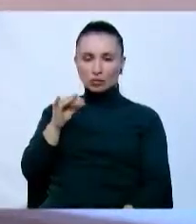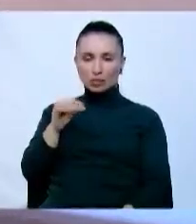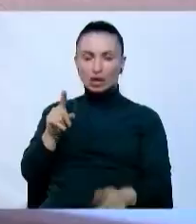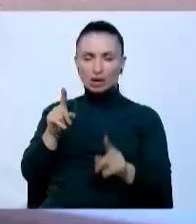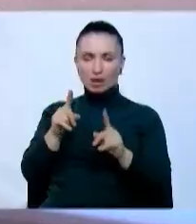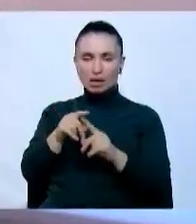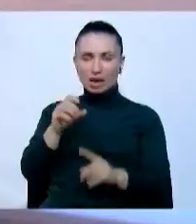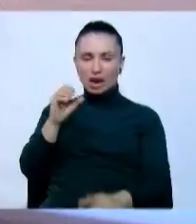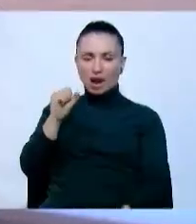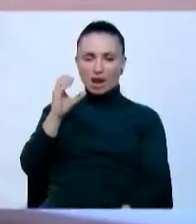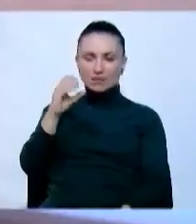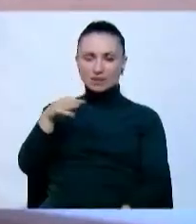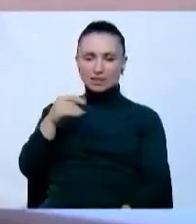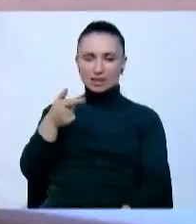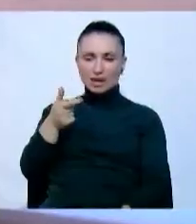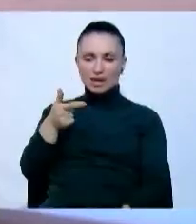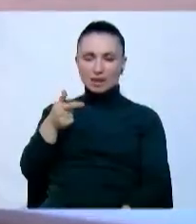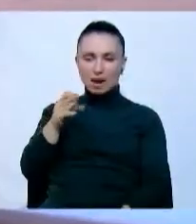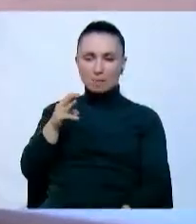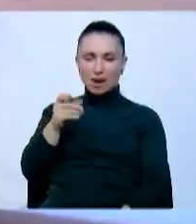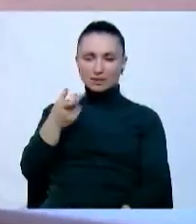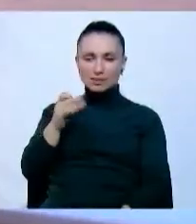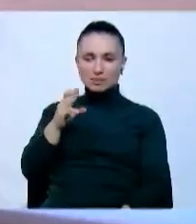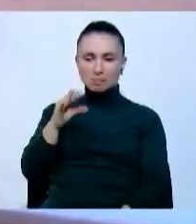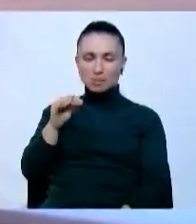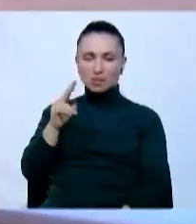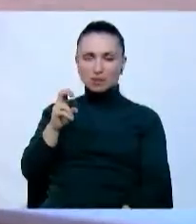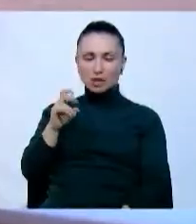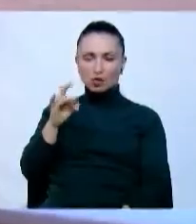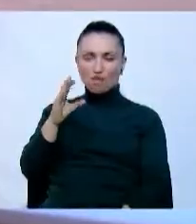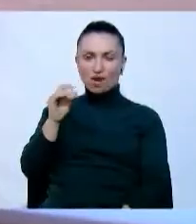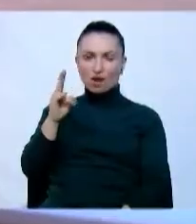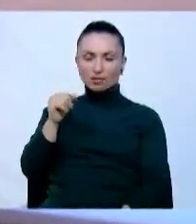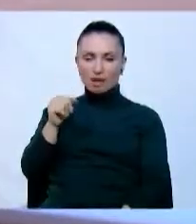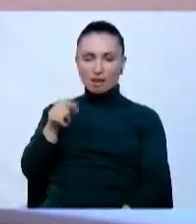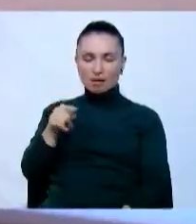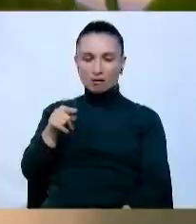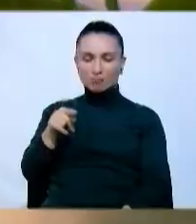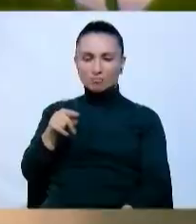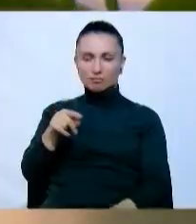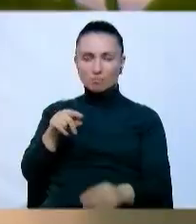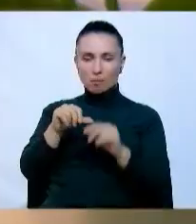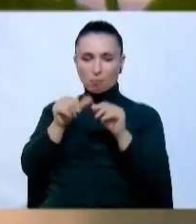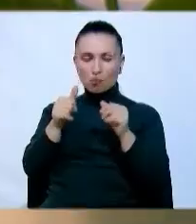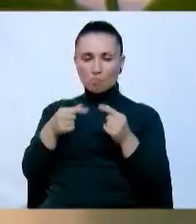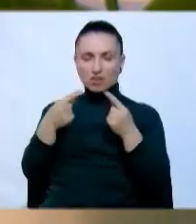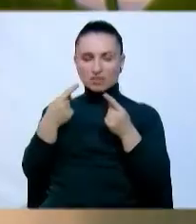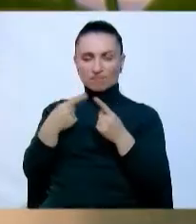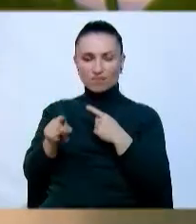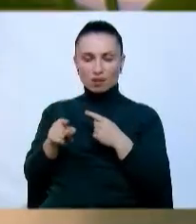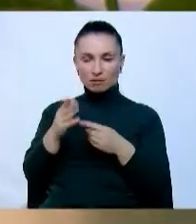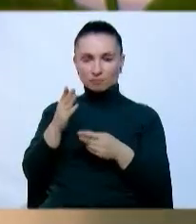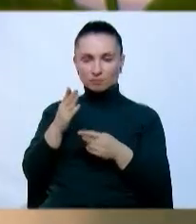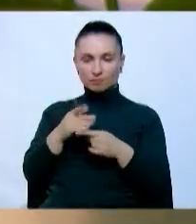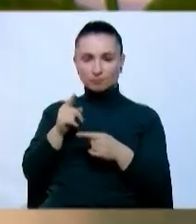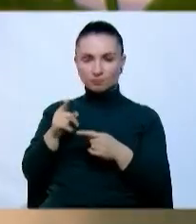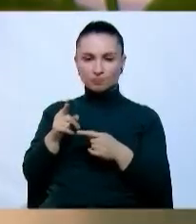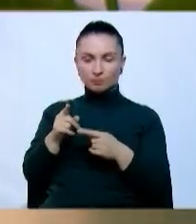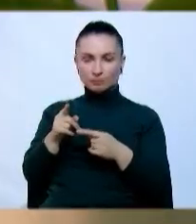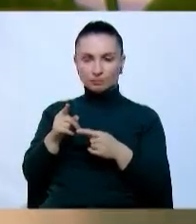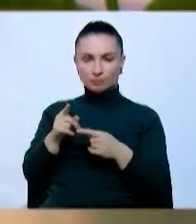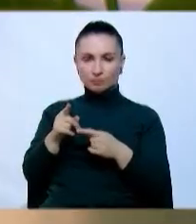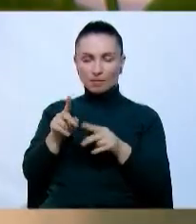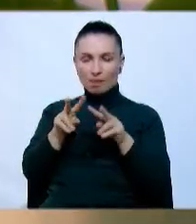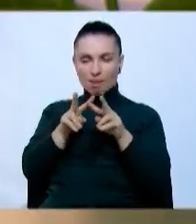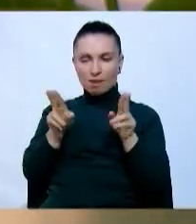ასევე ასტიგმატიზმი. ანუ ასტიგმატიზმი ეს გახლავთ, ოდესაც რქოვანა არ არის სფერული ფორმის და მისი ვერტიკალური და ჰორიზონტალური დახრა ერთმანეთს